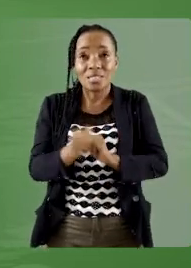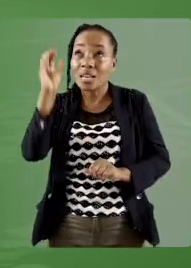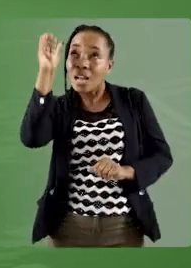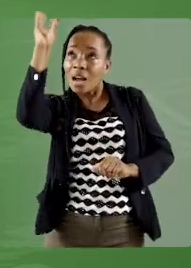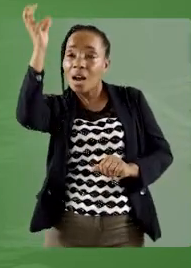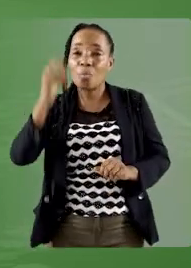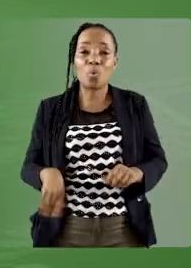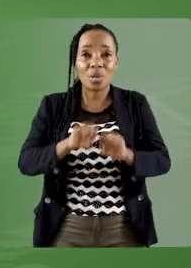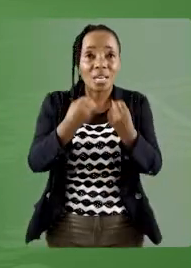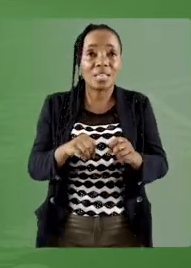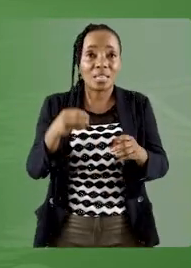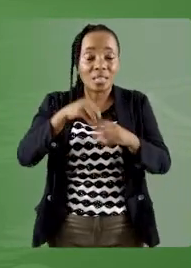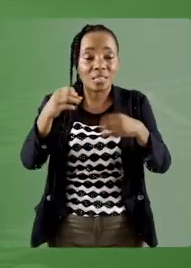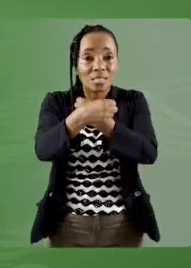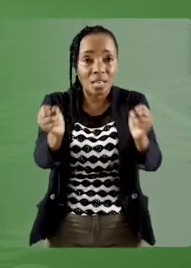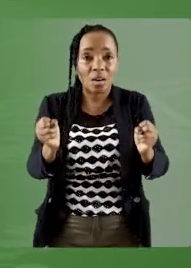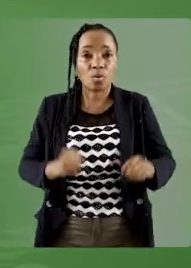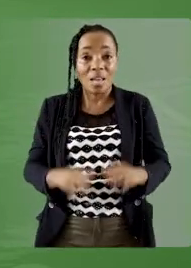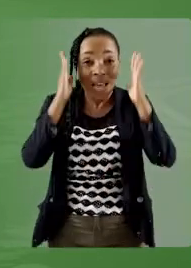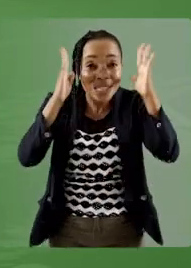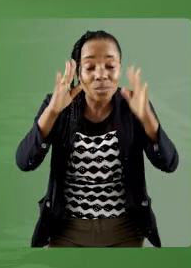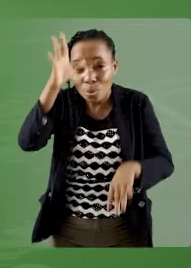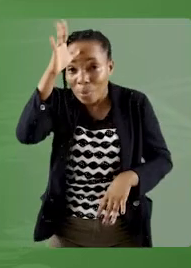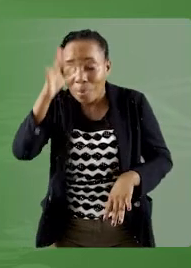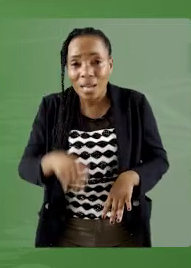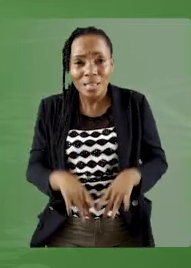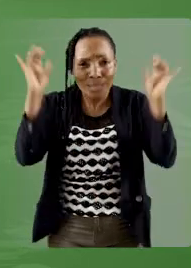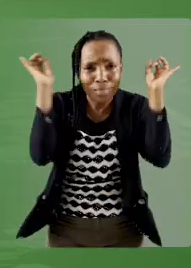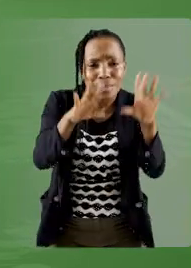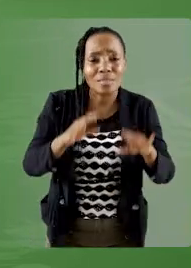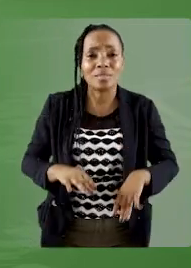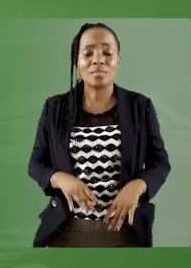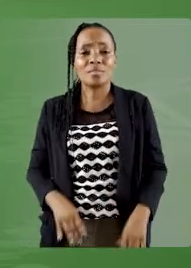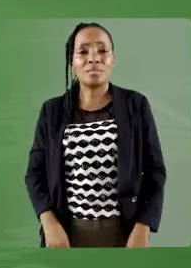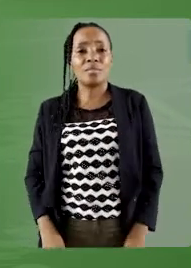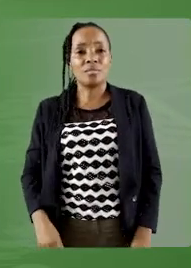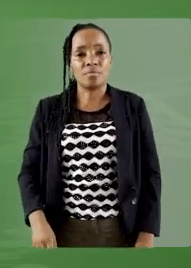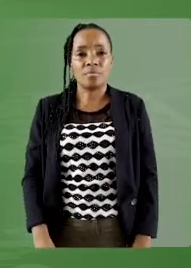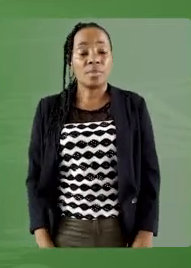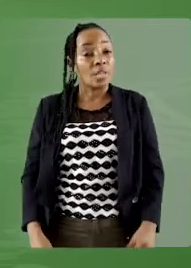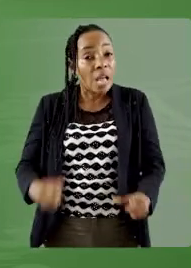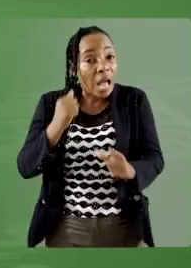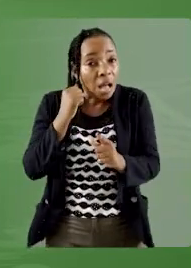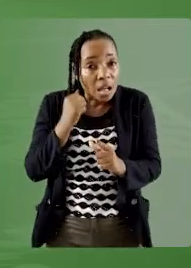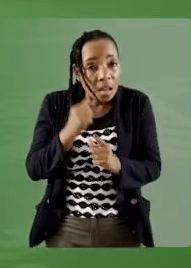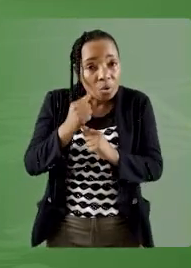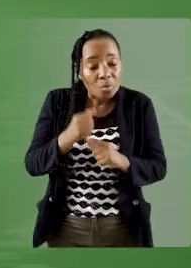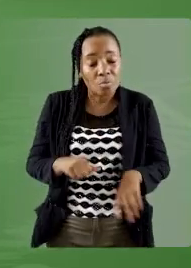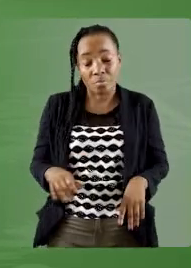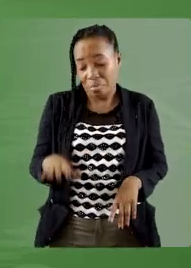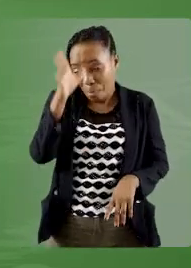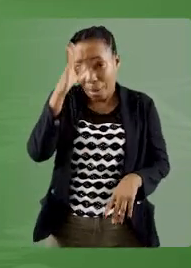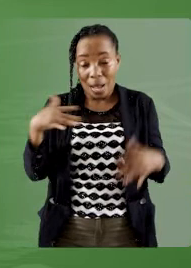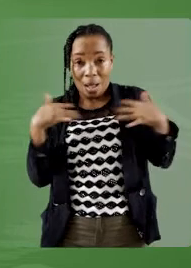du salon. Attention, papa, tu cours des risques, lui dit son fils. Alors, le père